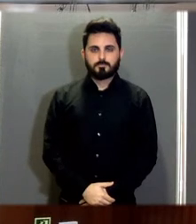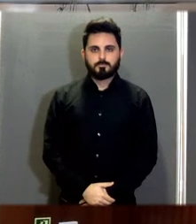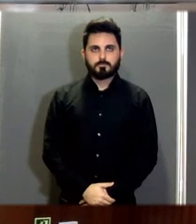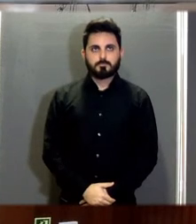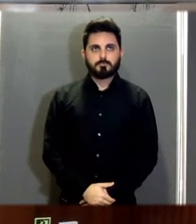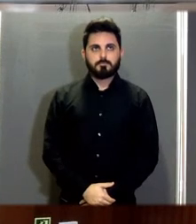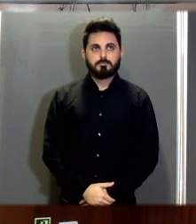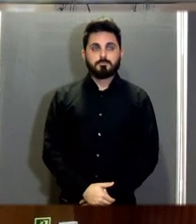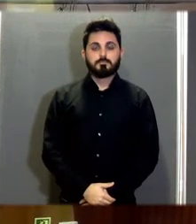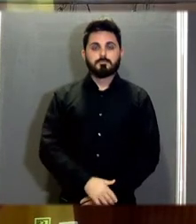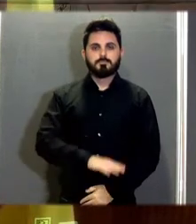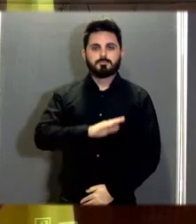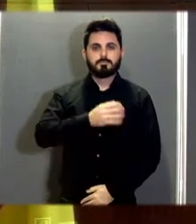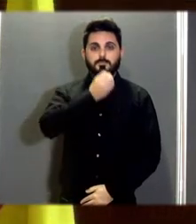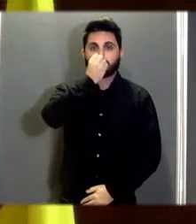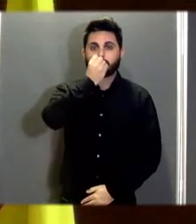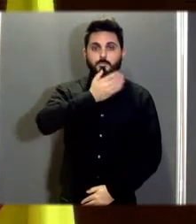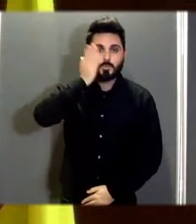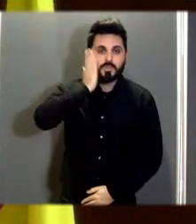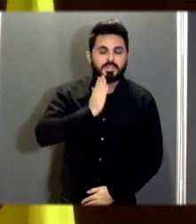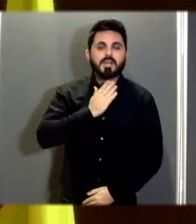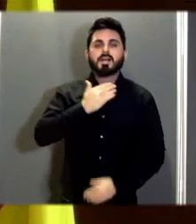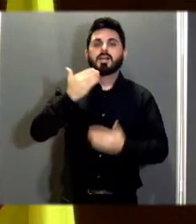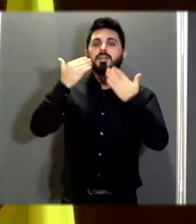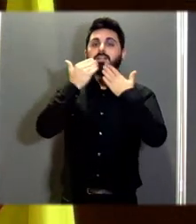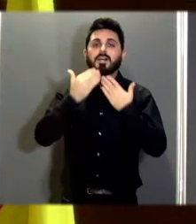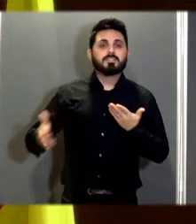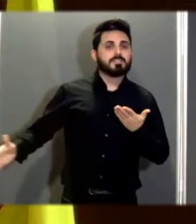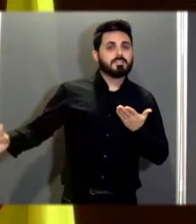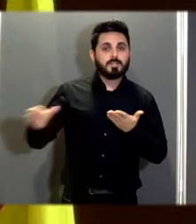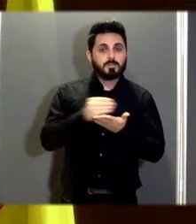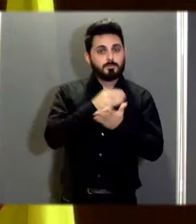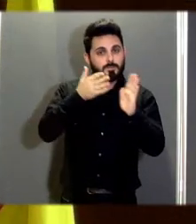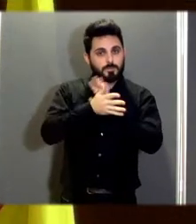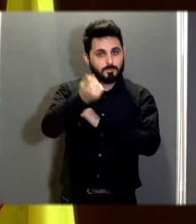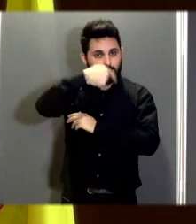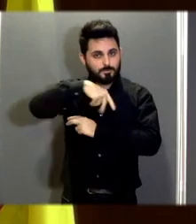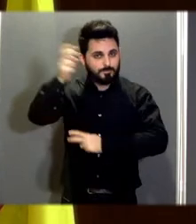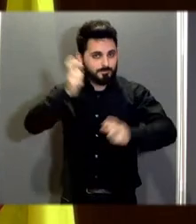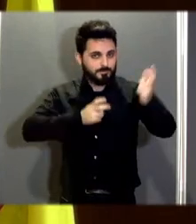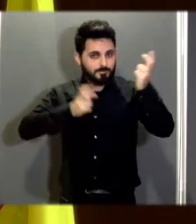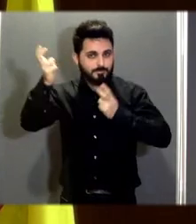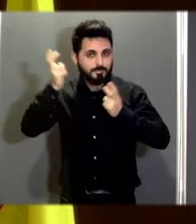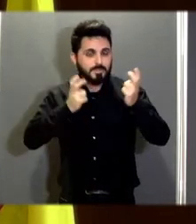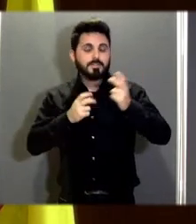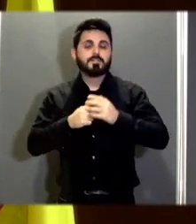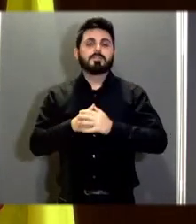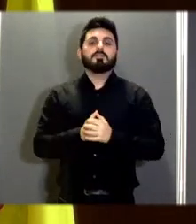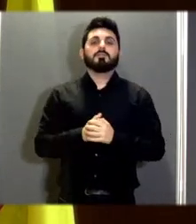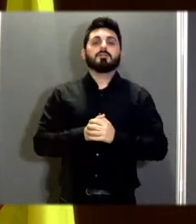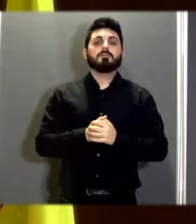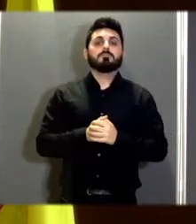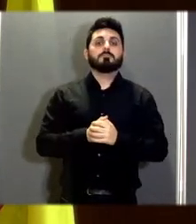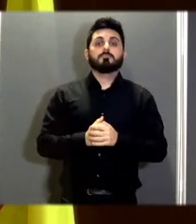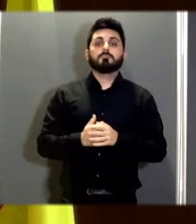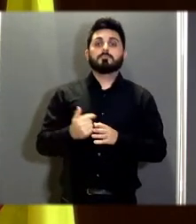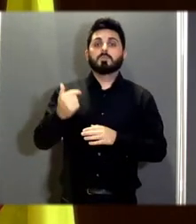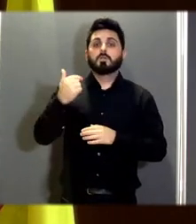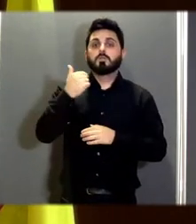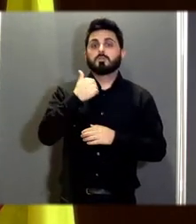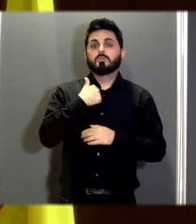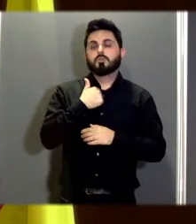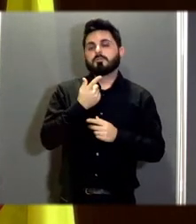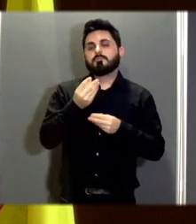Molt bé, bon dia i moltes gràcies a totes i a tots per ser aquí. Jo us faré de, diguem-ne, de